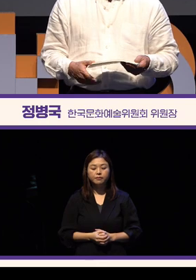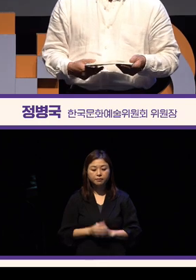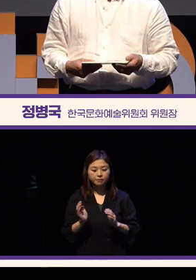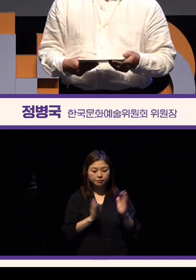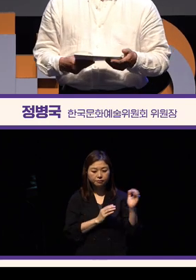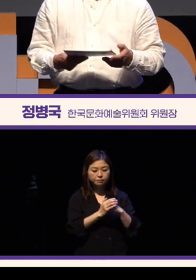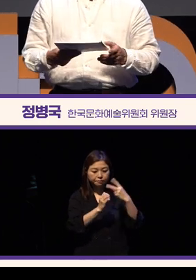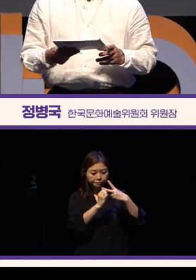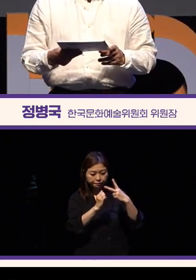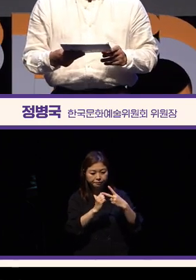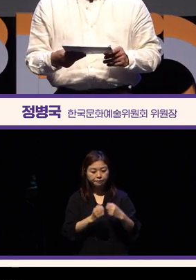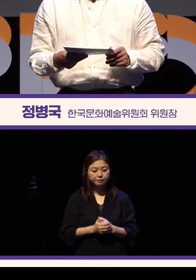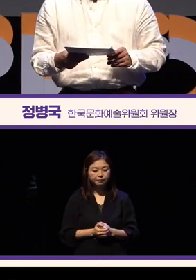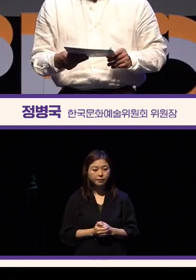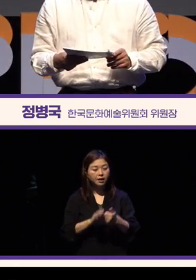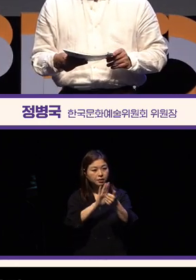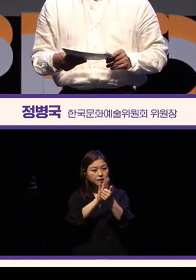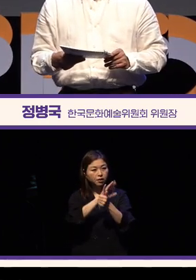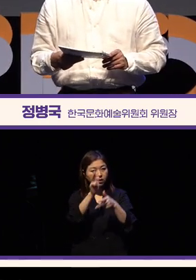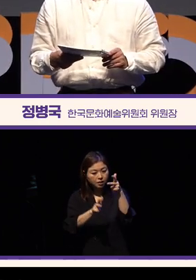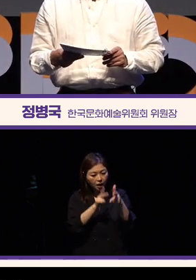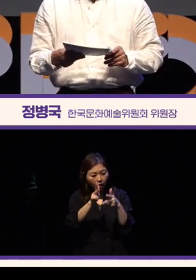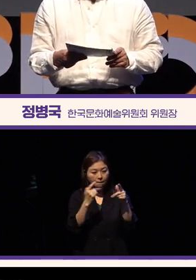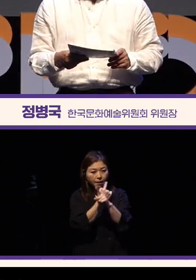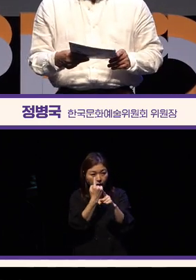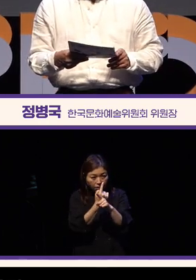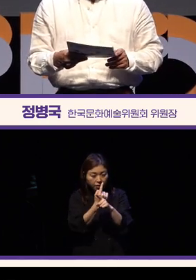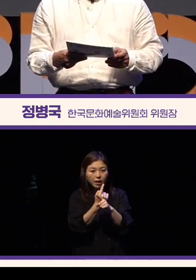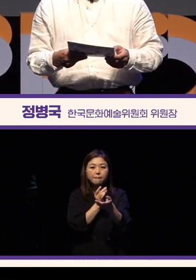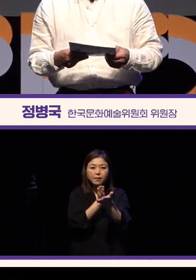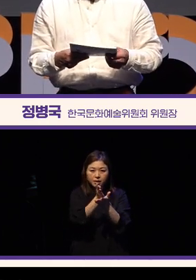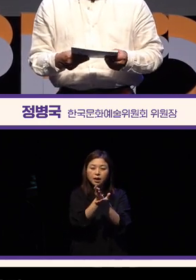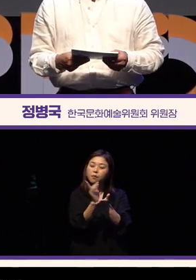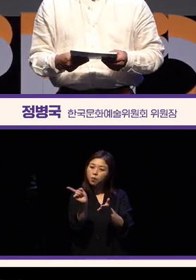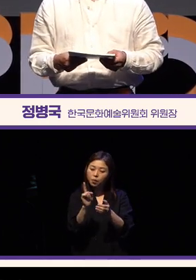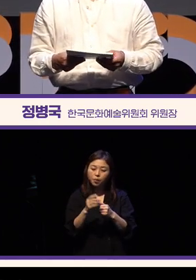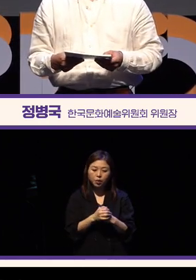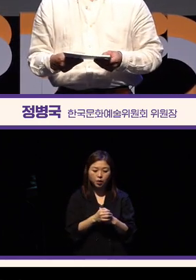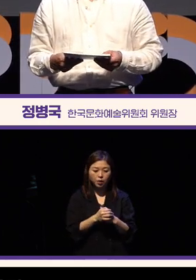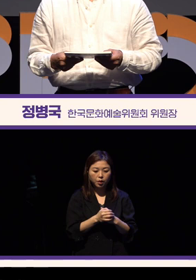두 번째 지원사업 개편의 큰 방향성은